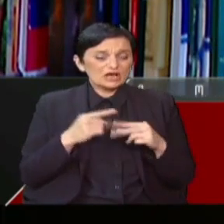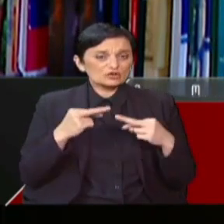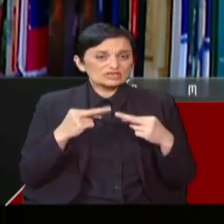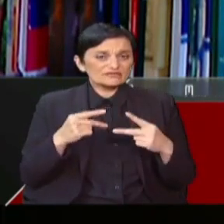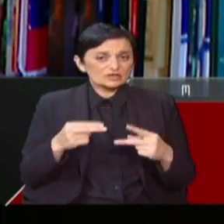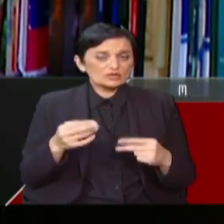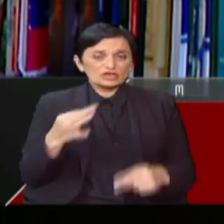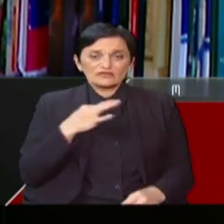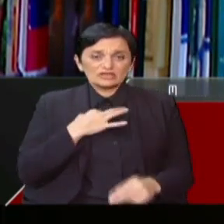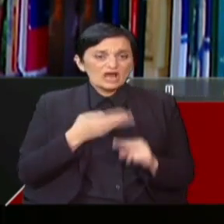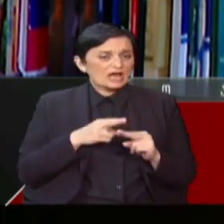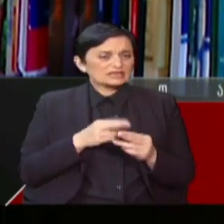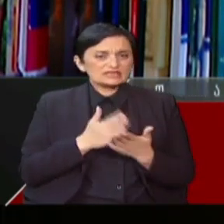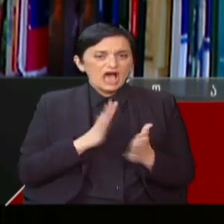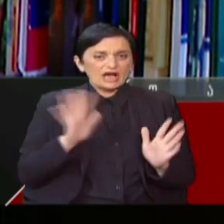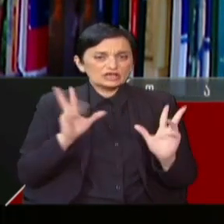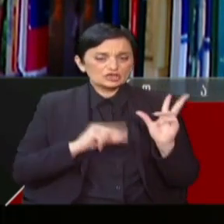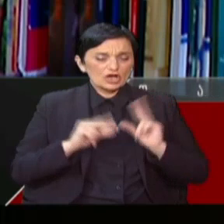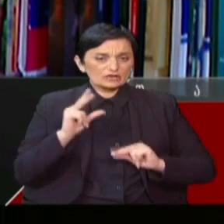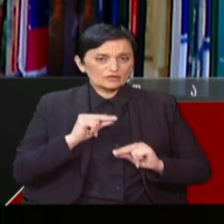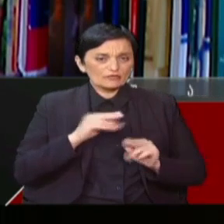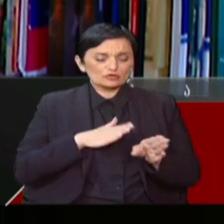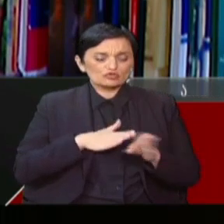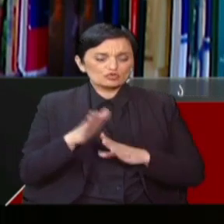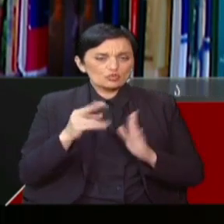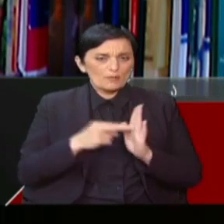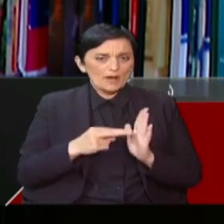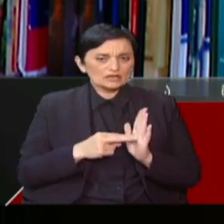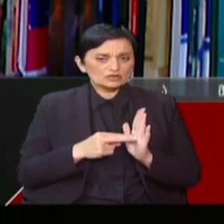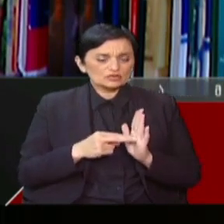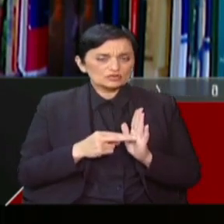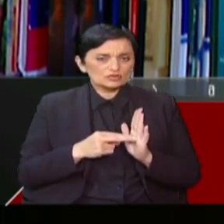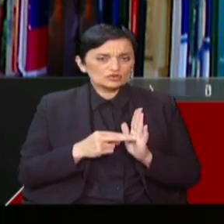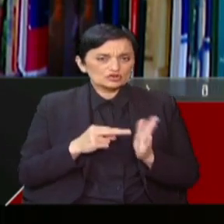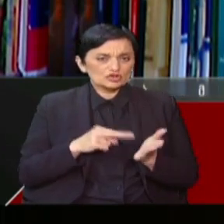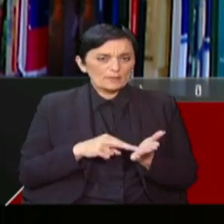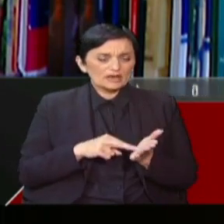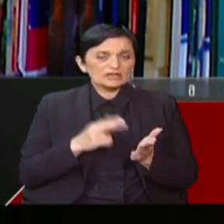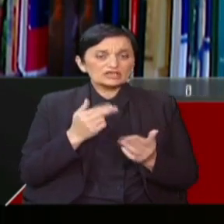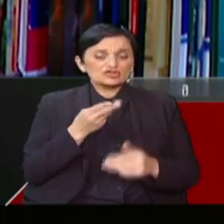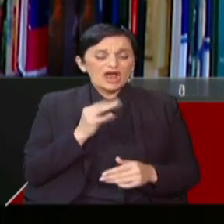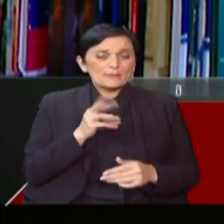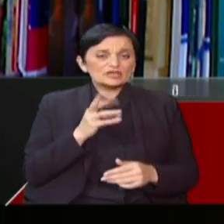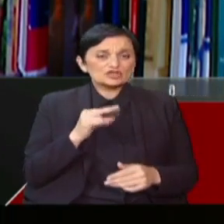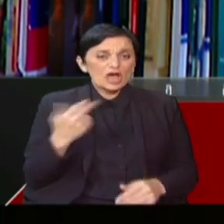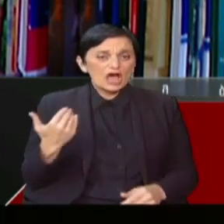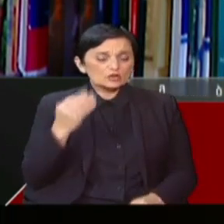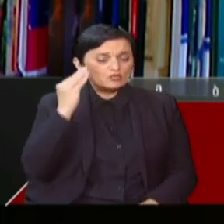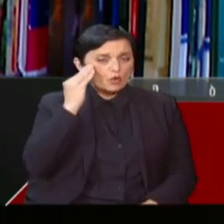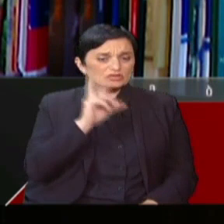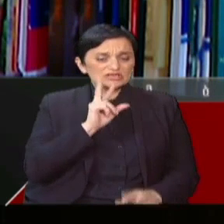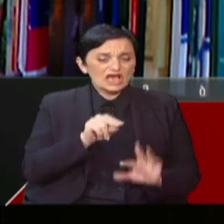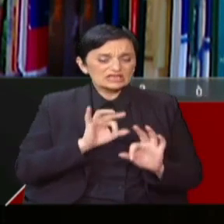და გვითხრეს რომ ეს არ არის ჩათვლილი სრულფასოვან შეფასება და არის შალმიშელის ხვიდან გამოთქმული